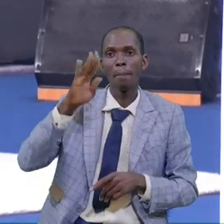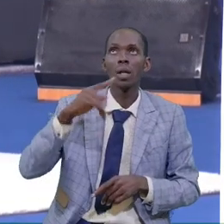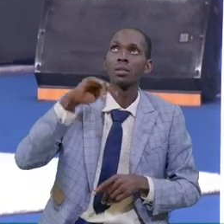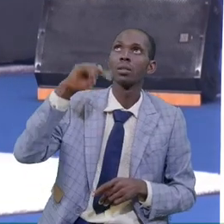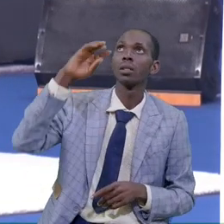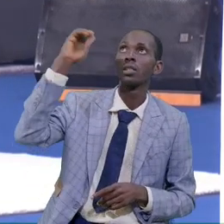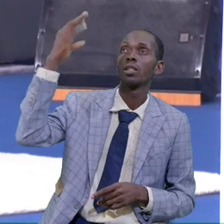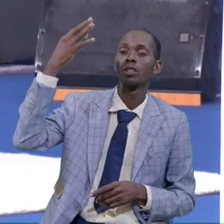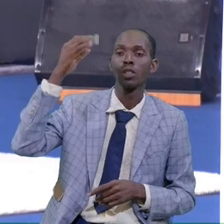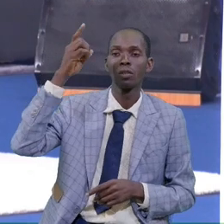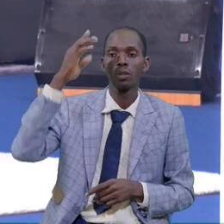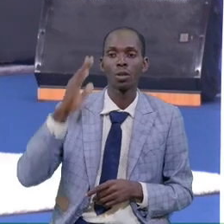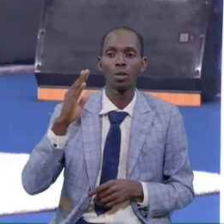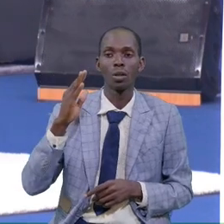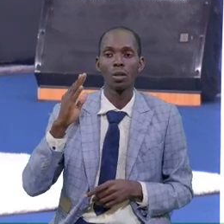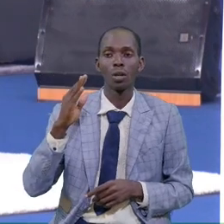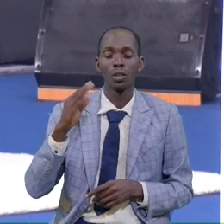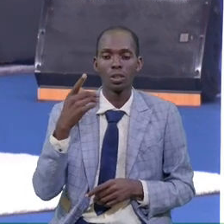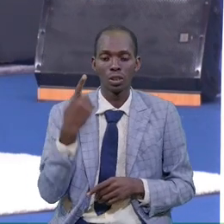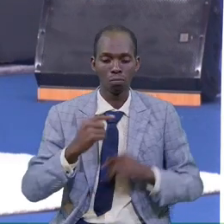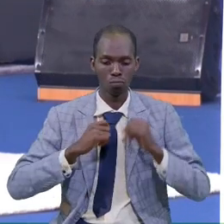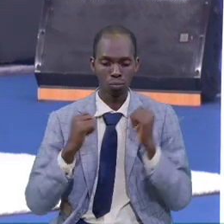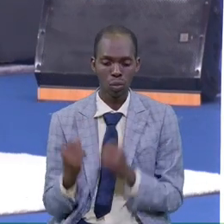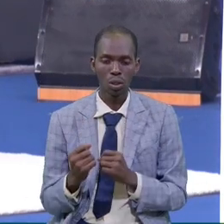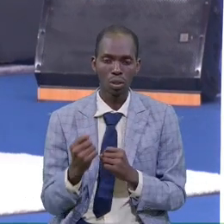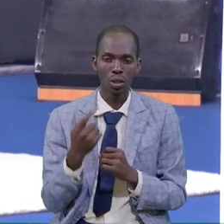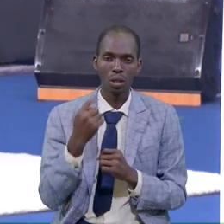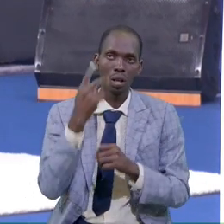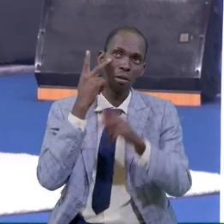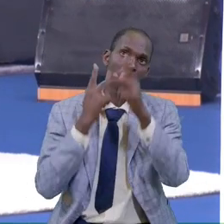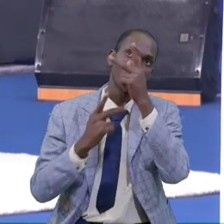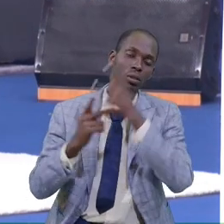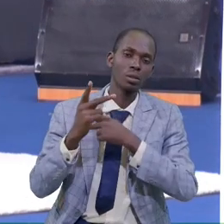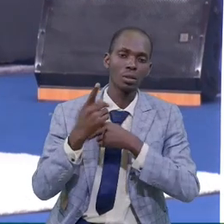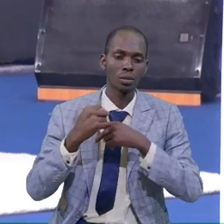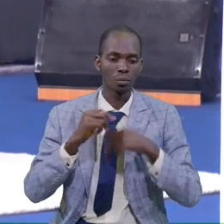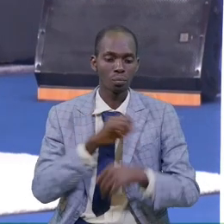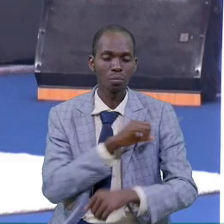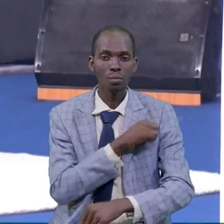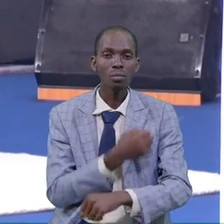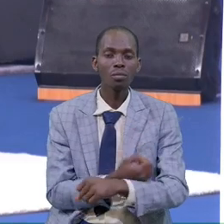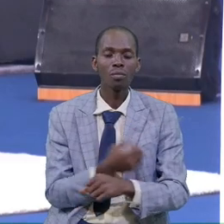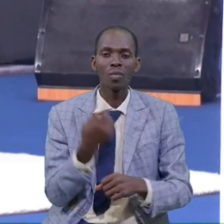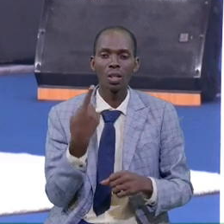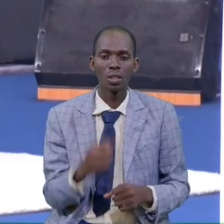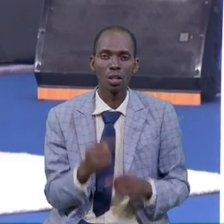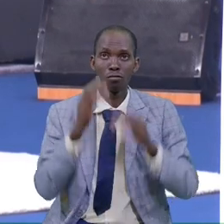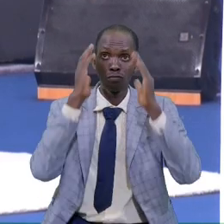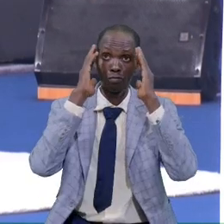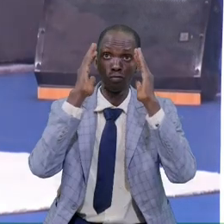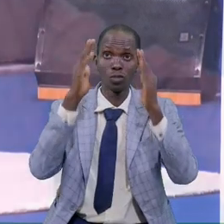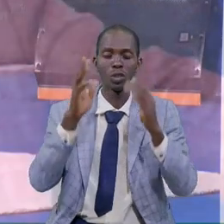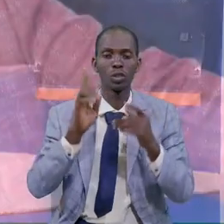la force, la vision, la puissance, la grâce, la concentration pour changer